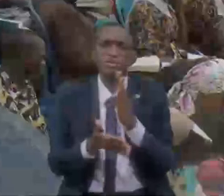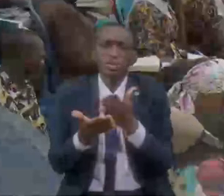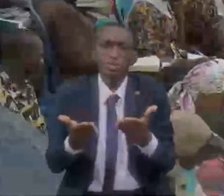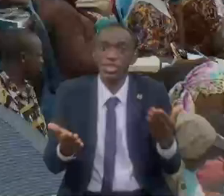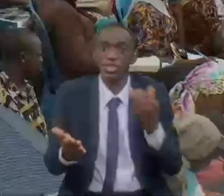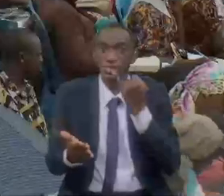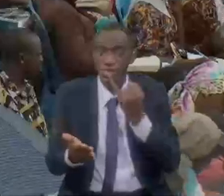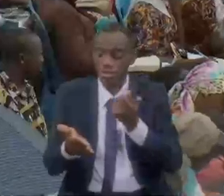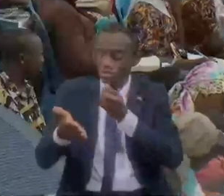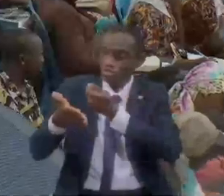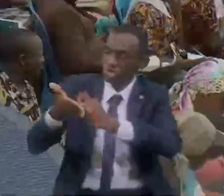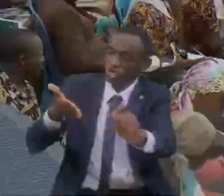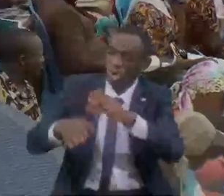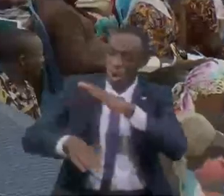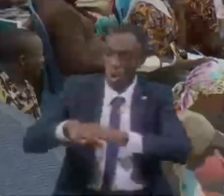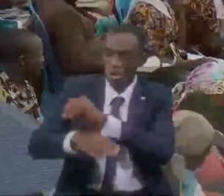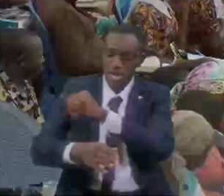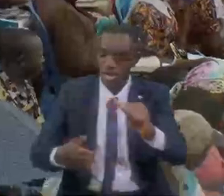chose est écrit